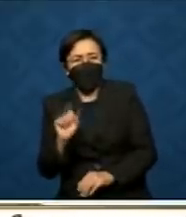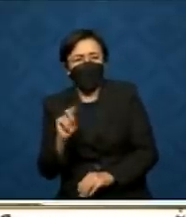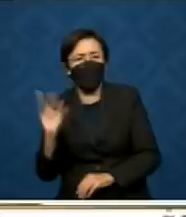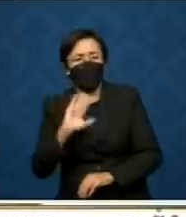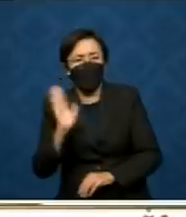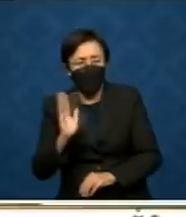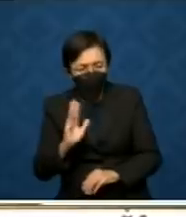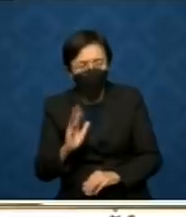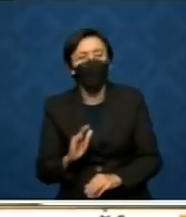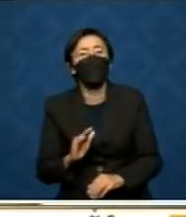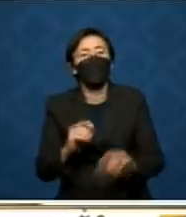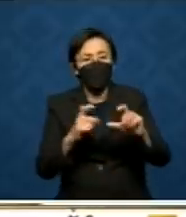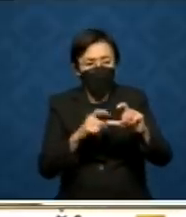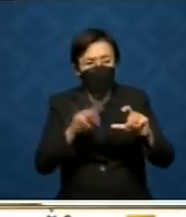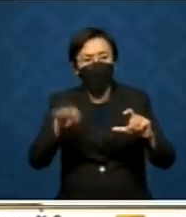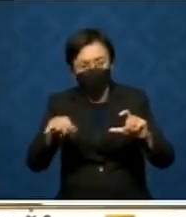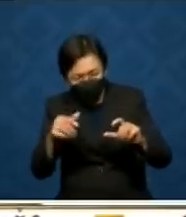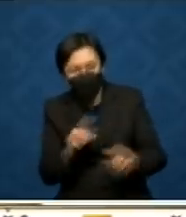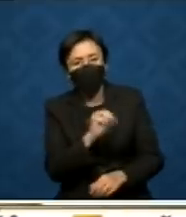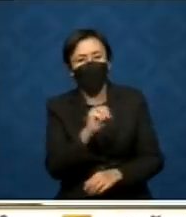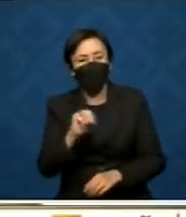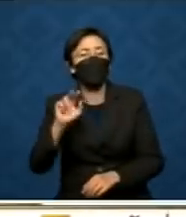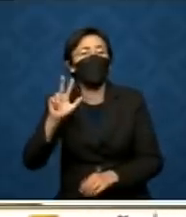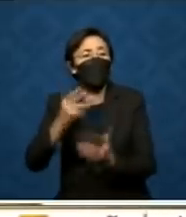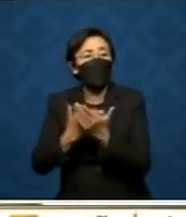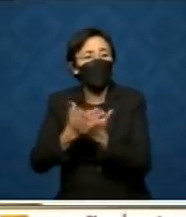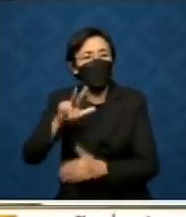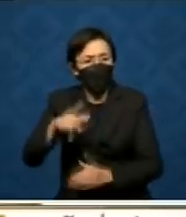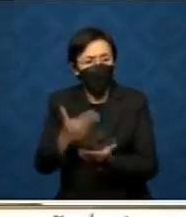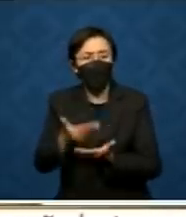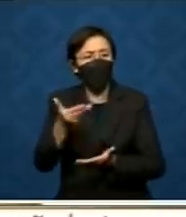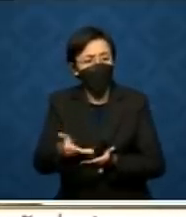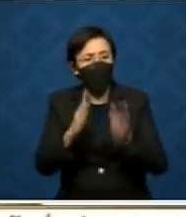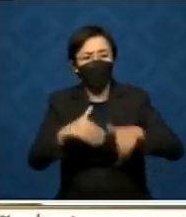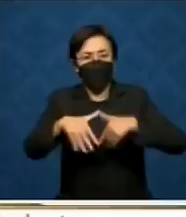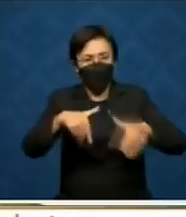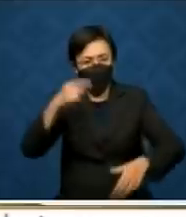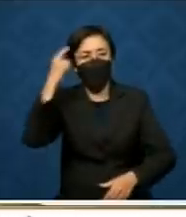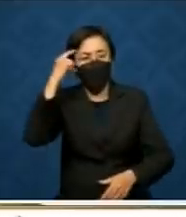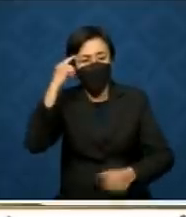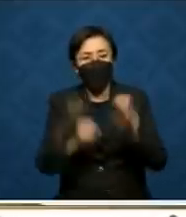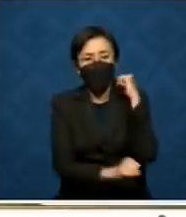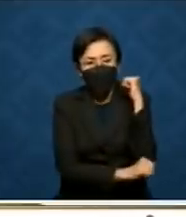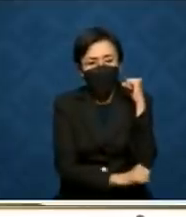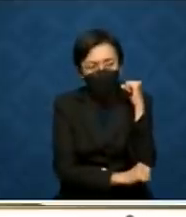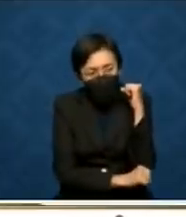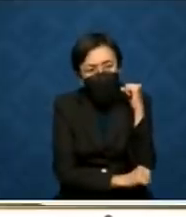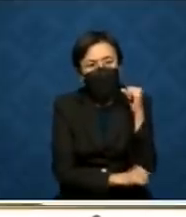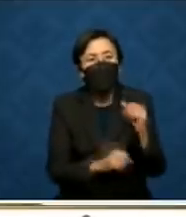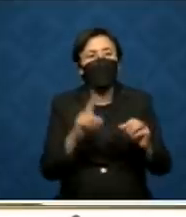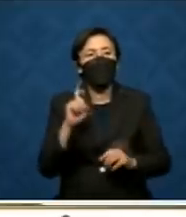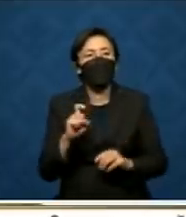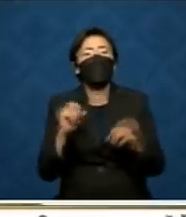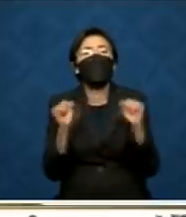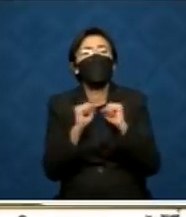4,000ซื้อโมนา 300ซื้อเสือชาวบ้านก็คิดเป็นนะครับจนแต่เขาก็กลัวตาย